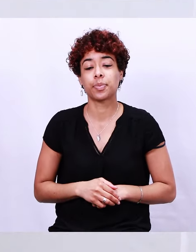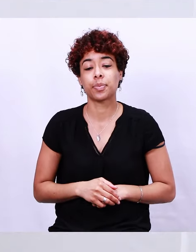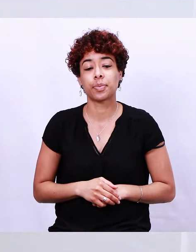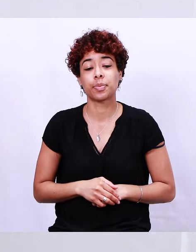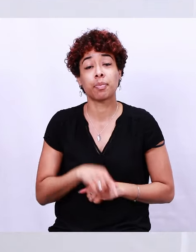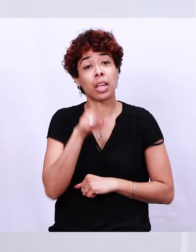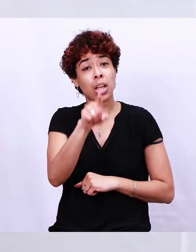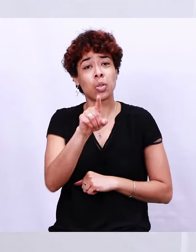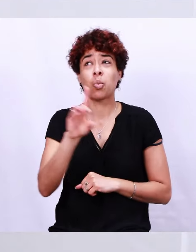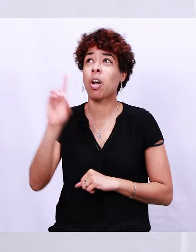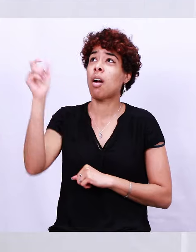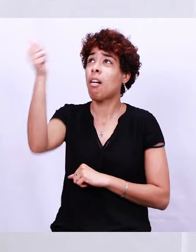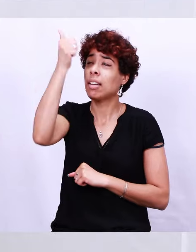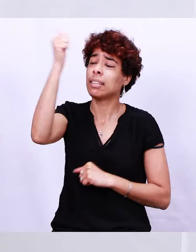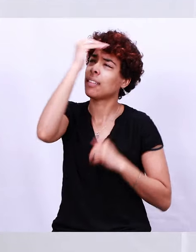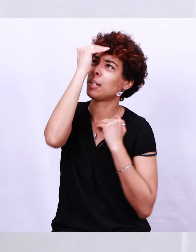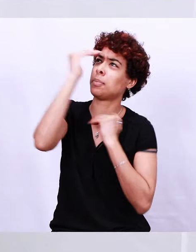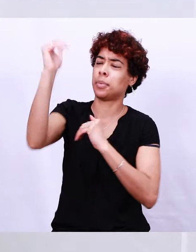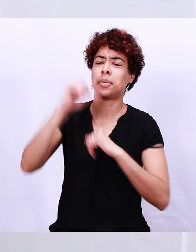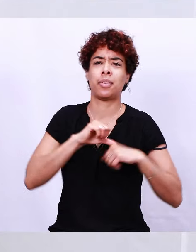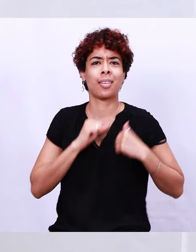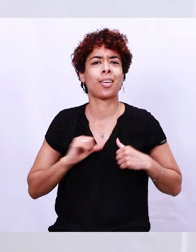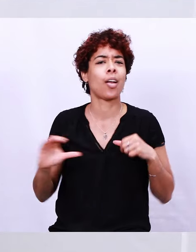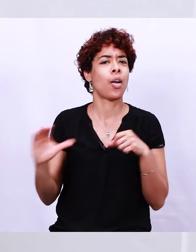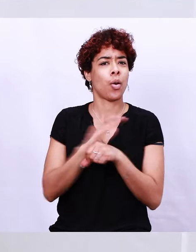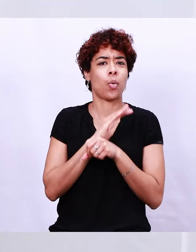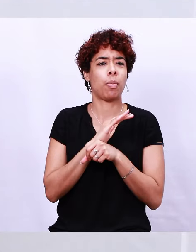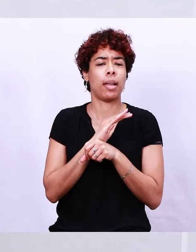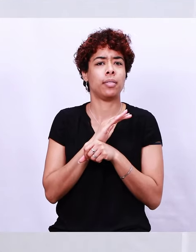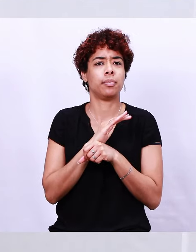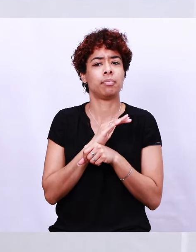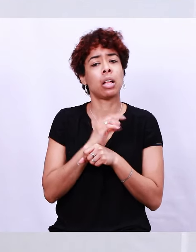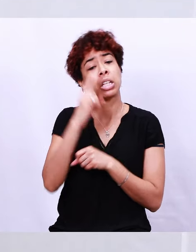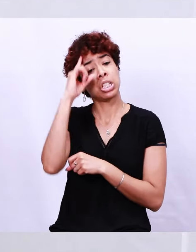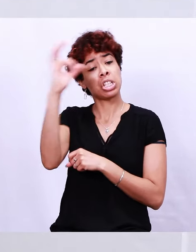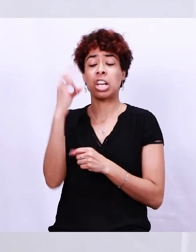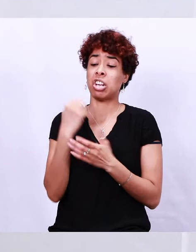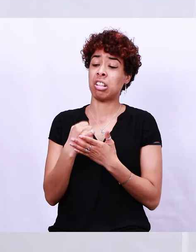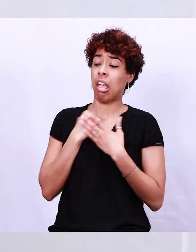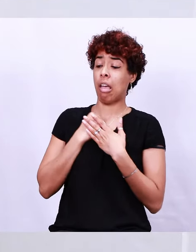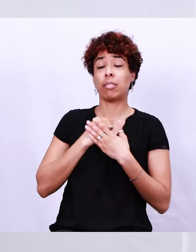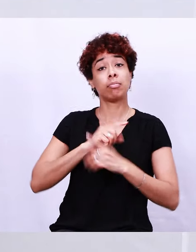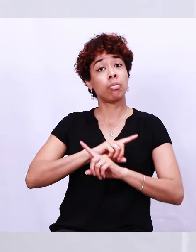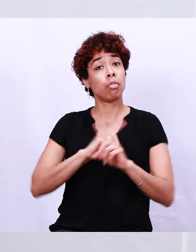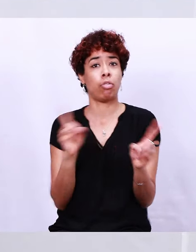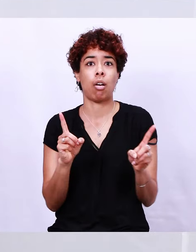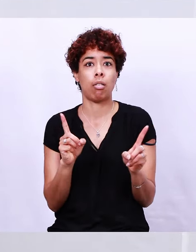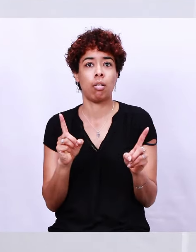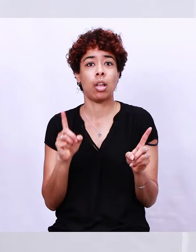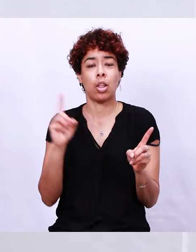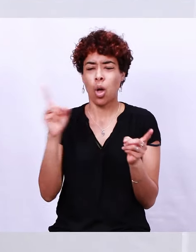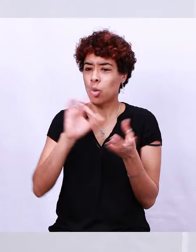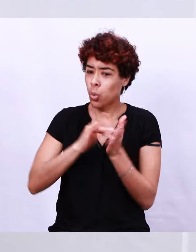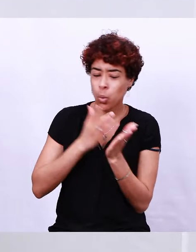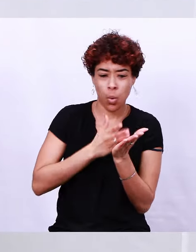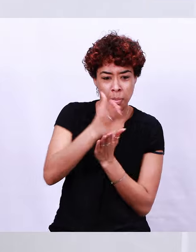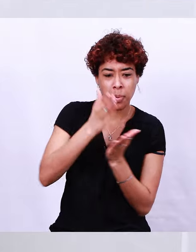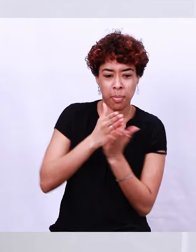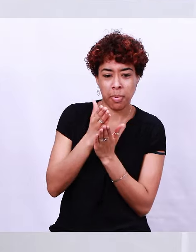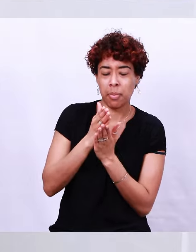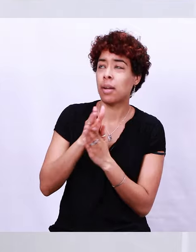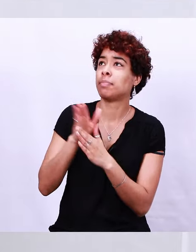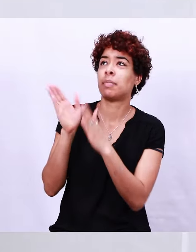dit confie-toi en l'Éternel de tout ton cœur ne t'appuie pas sur ta sagesse reconnais-le dans toutes tes voies et il